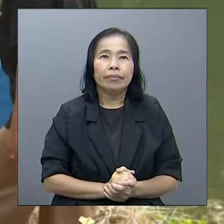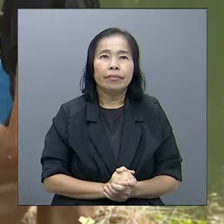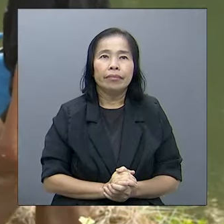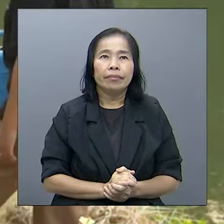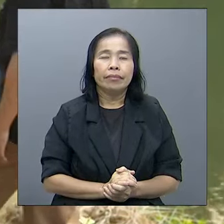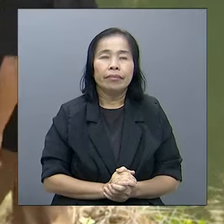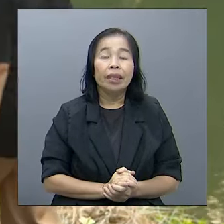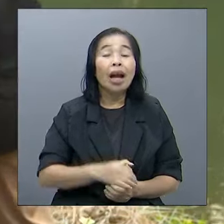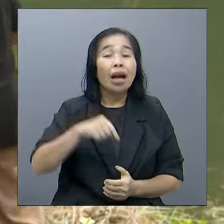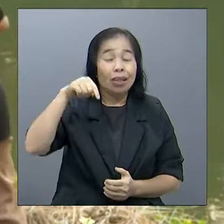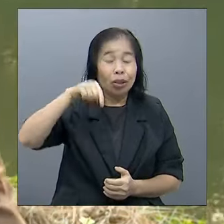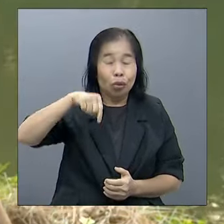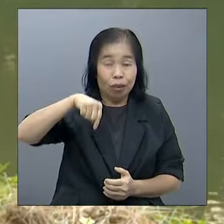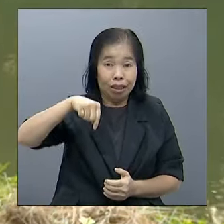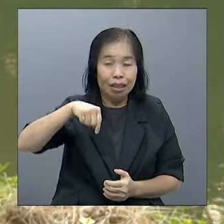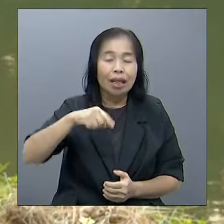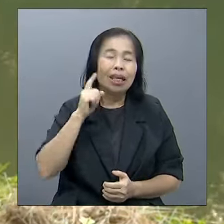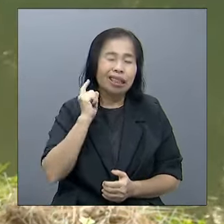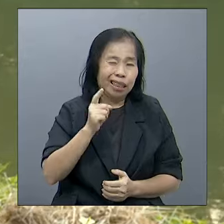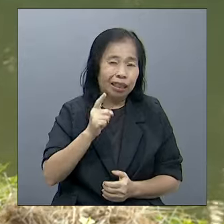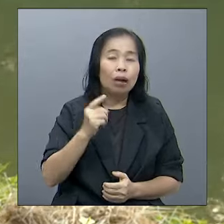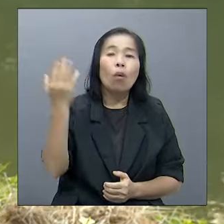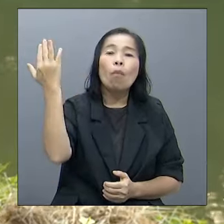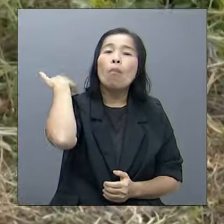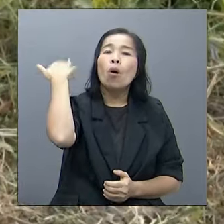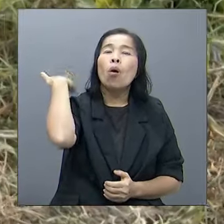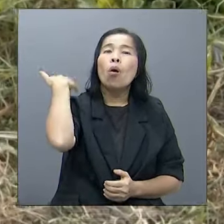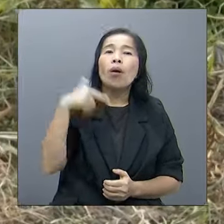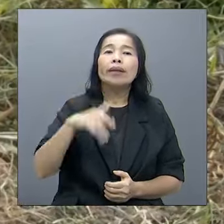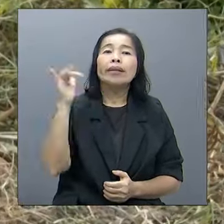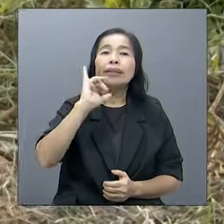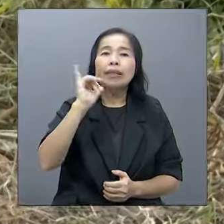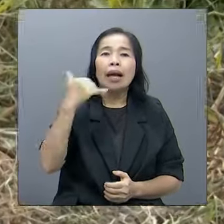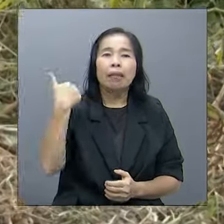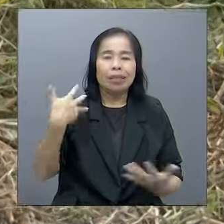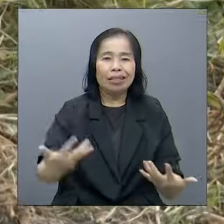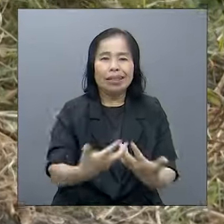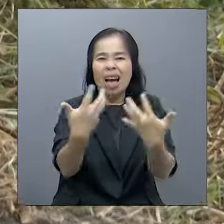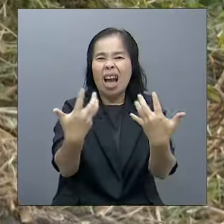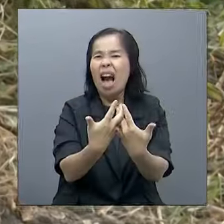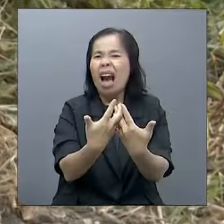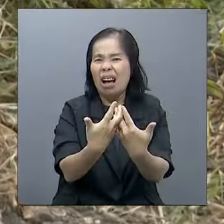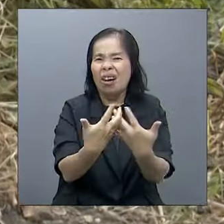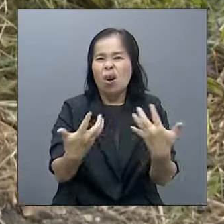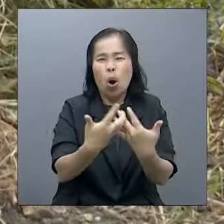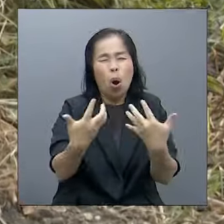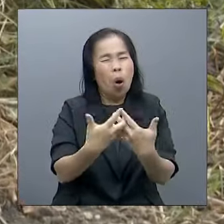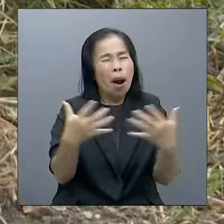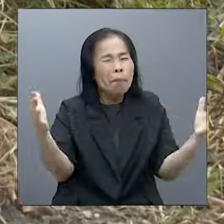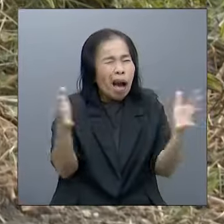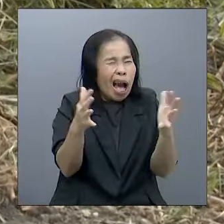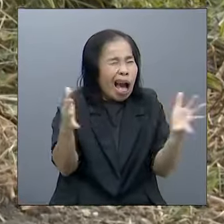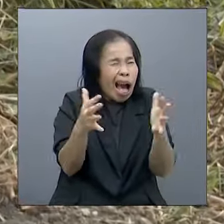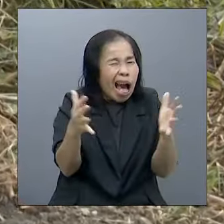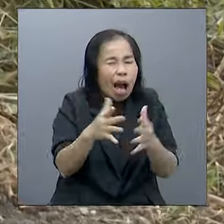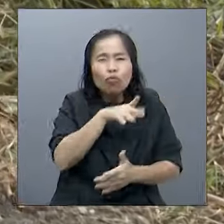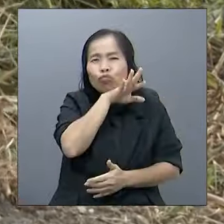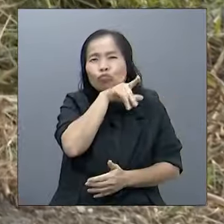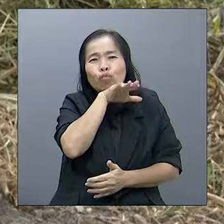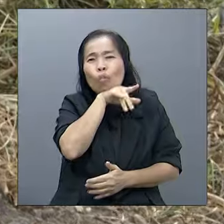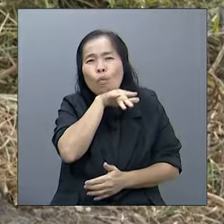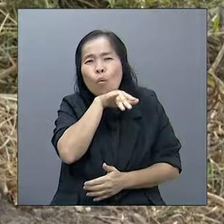พื้นที่ตรงนี้โดยเริ่มก่อนที่จะมาเป็นสวนแบบนี้ค่ะเป็นหญ้ารกมากค่ะเป็นหญ้าแบบเถาวัลย์เนี่ยคลุมเต็มพื้นที่เลยแล้